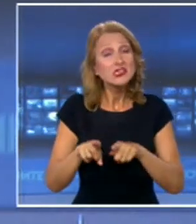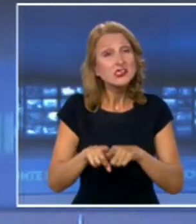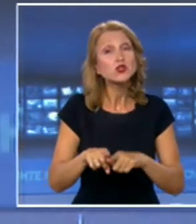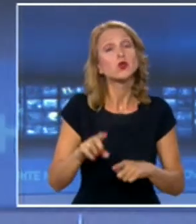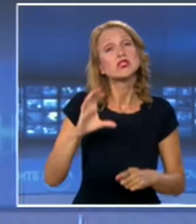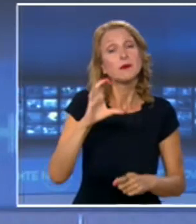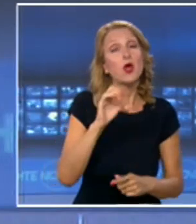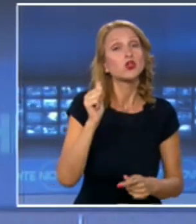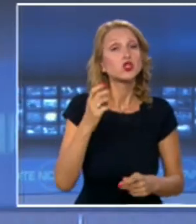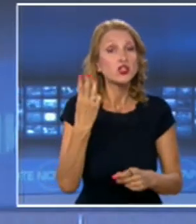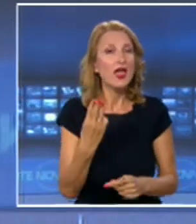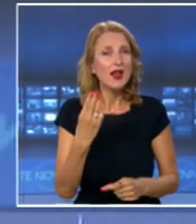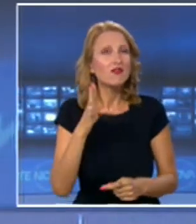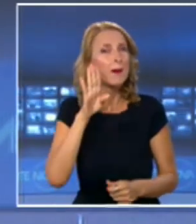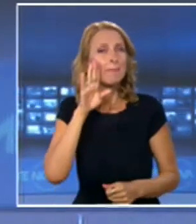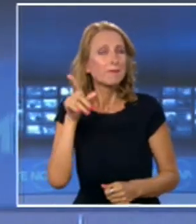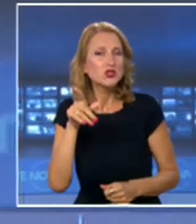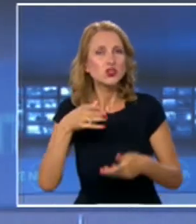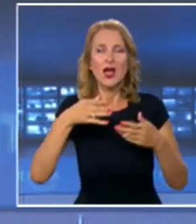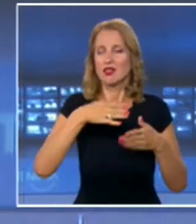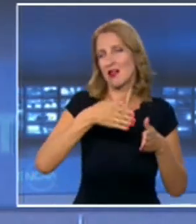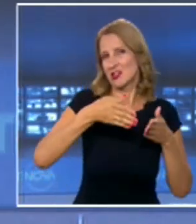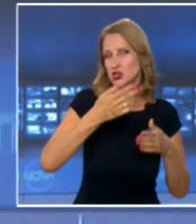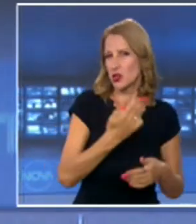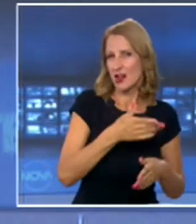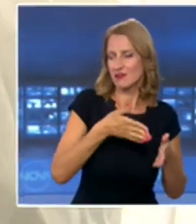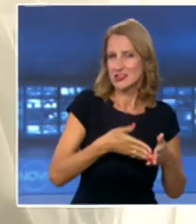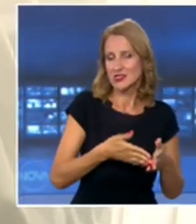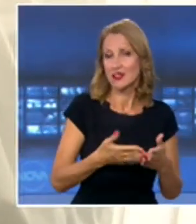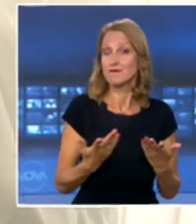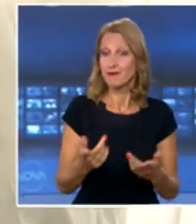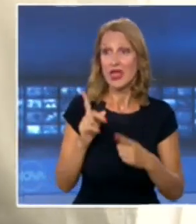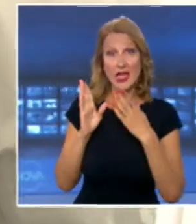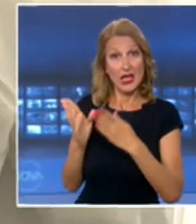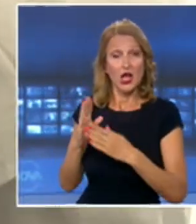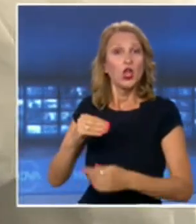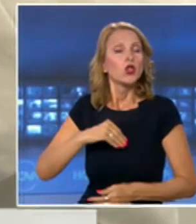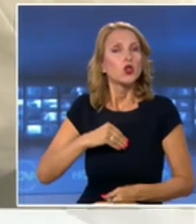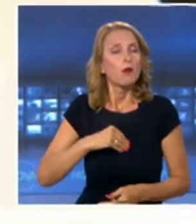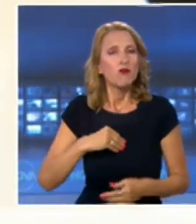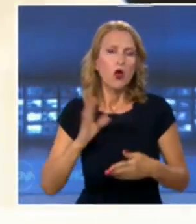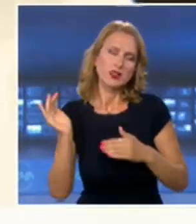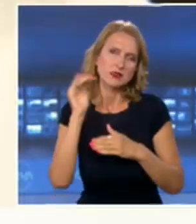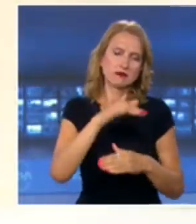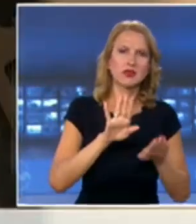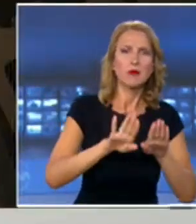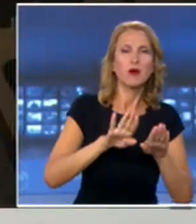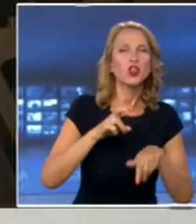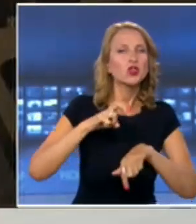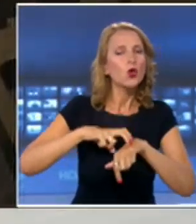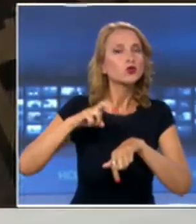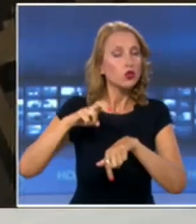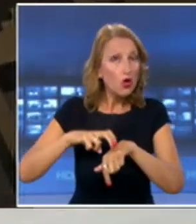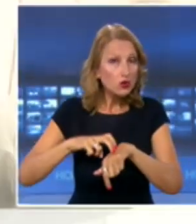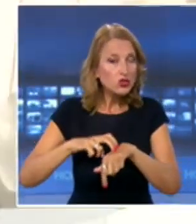борба Николай Щерев, който изгуби битката с вируса. От доброволец, който да помага в COVID-отделение, доктор Дончо Дончев